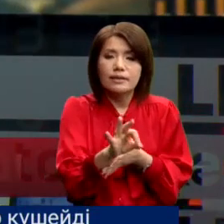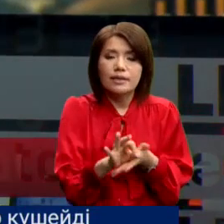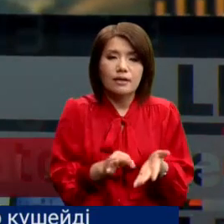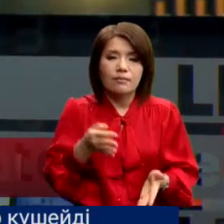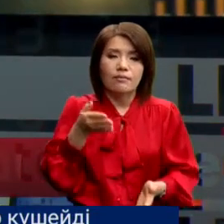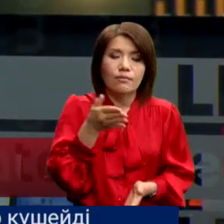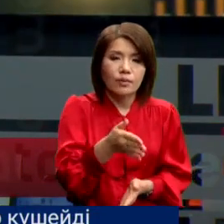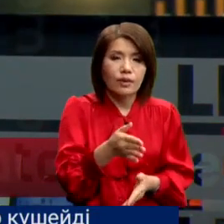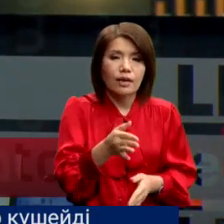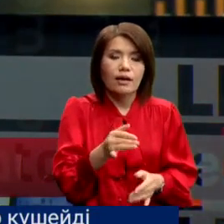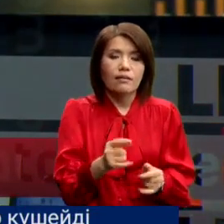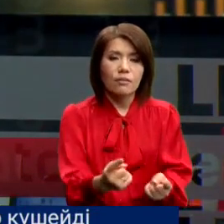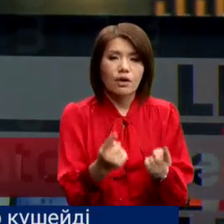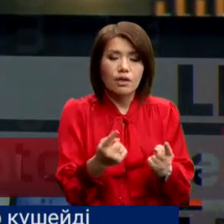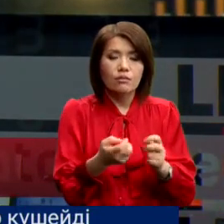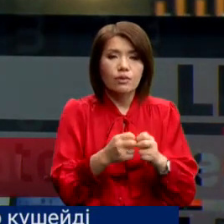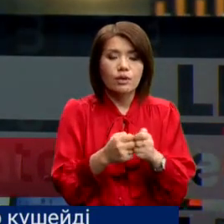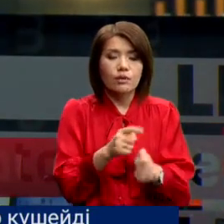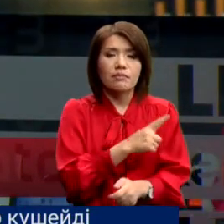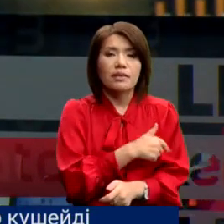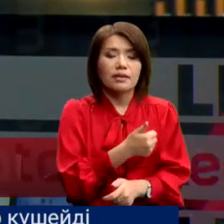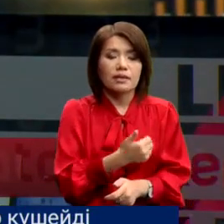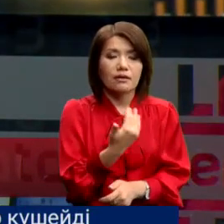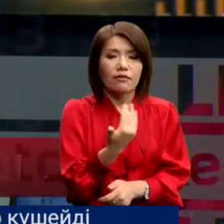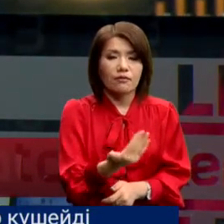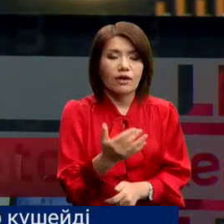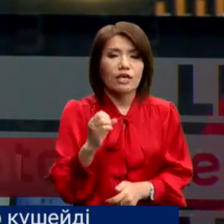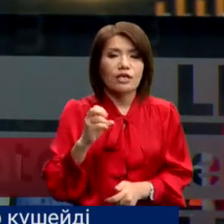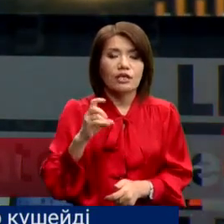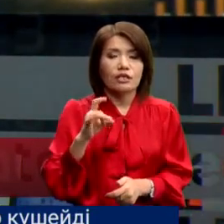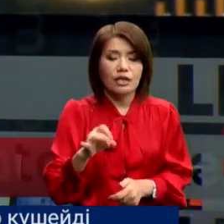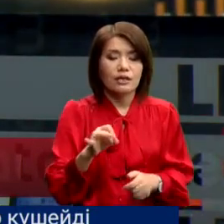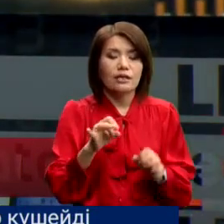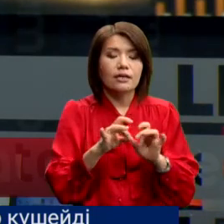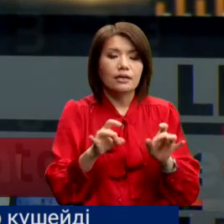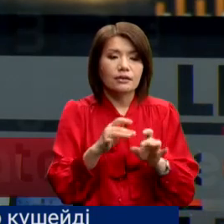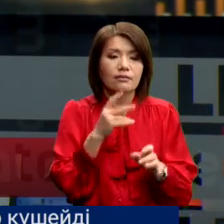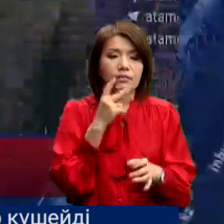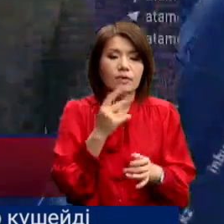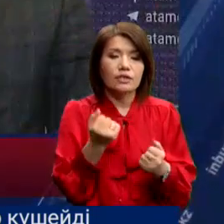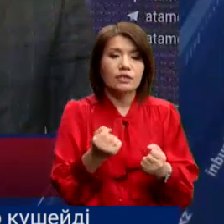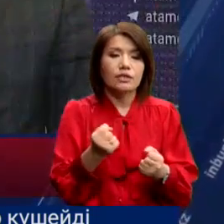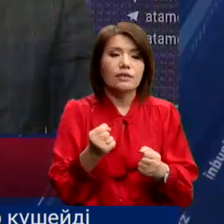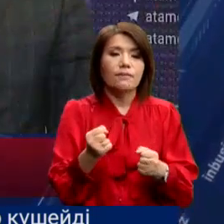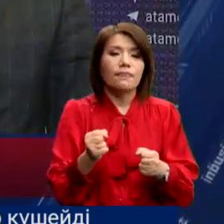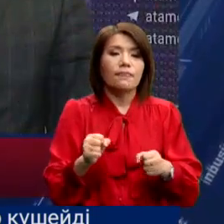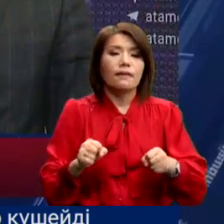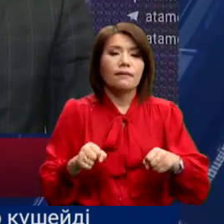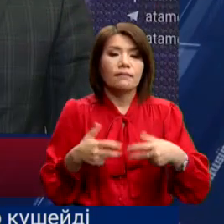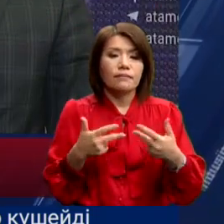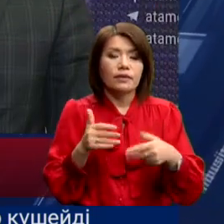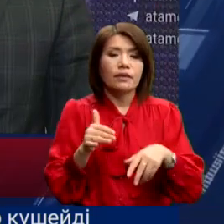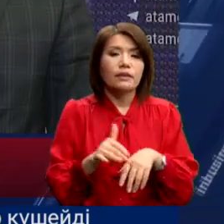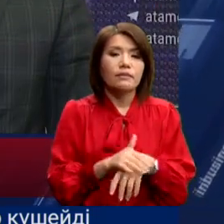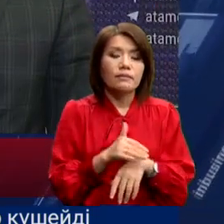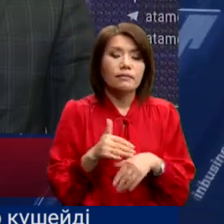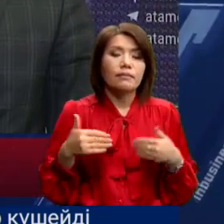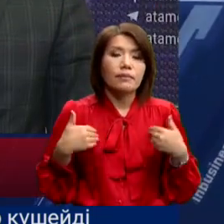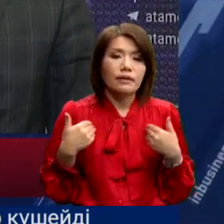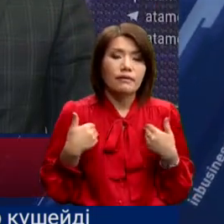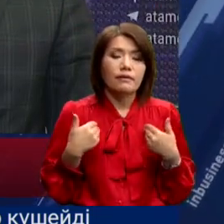реагировать на глобальные проблемы медицины. Иржан Утепкалиев наблюдал за встречей, он с нами сейчас на связи. Привет, Иржан. Какие